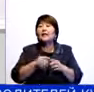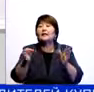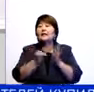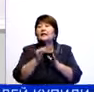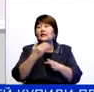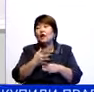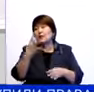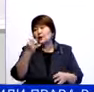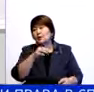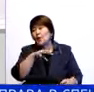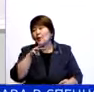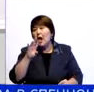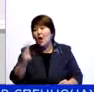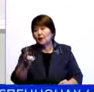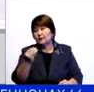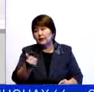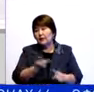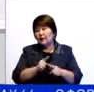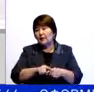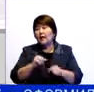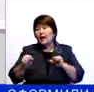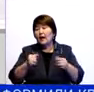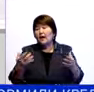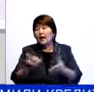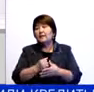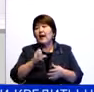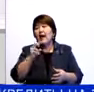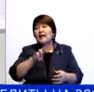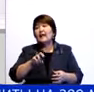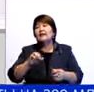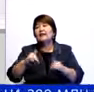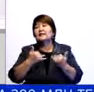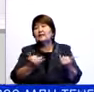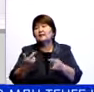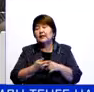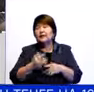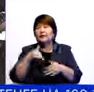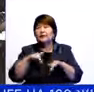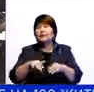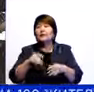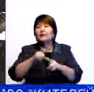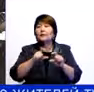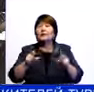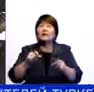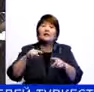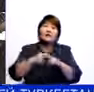выделено 500 миллионов тенге определен подрядчик того альянс сервис сейчас определяется учреждении по техническому